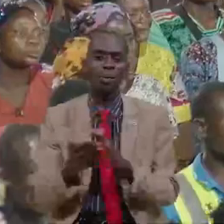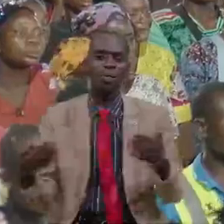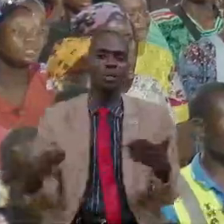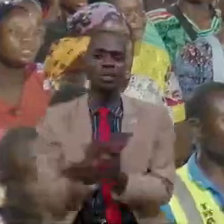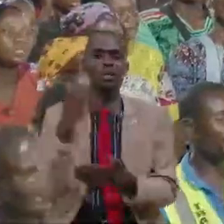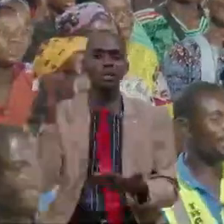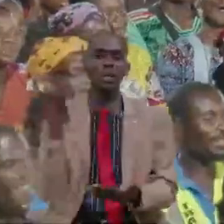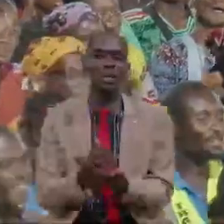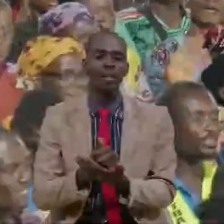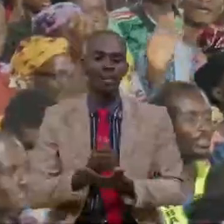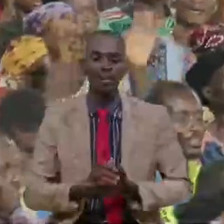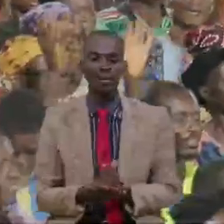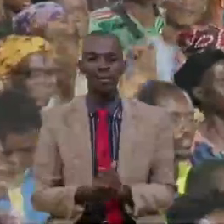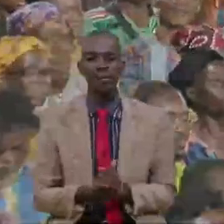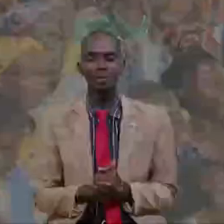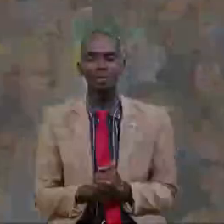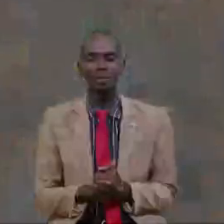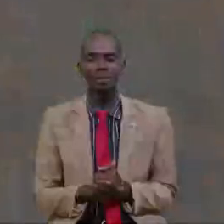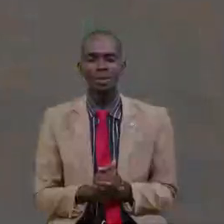devenu nouveau.